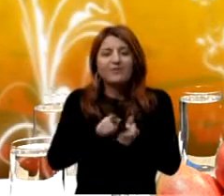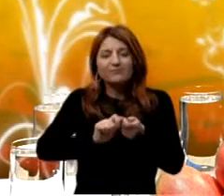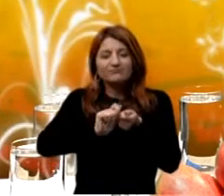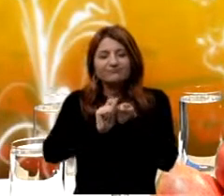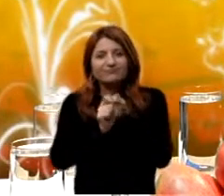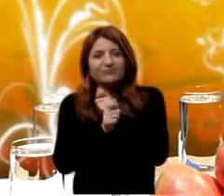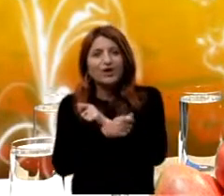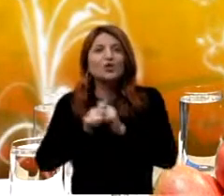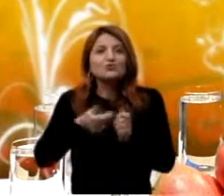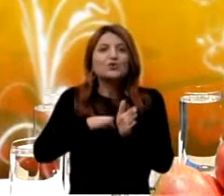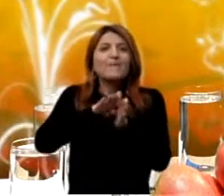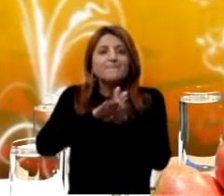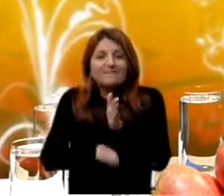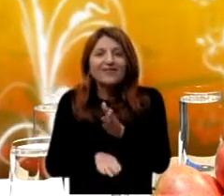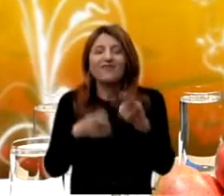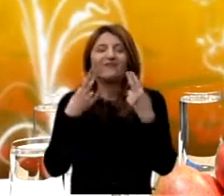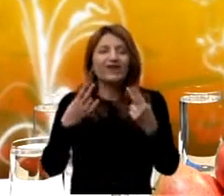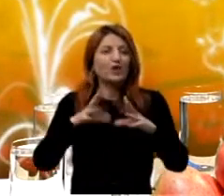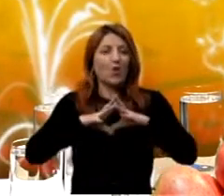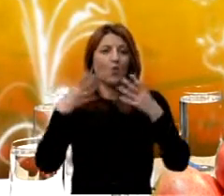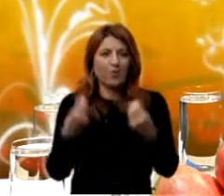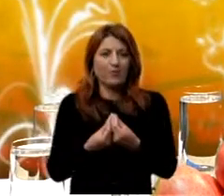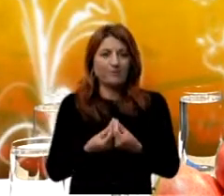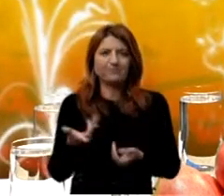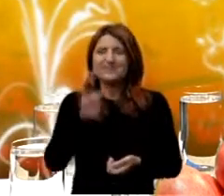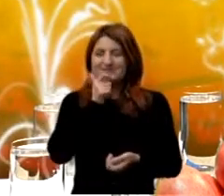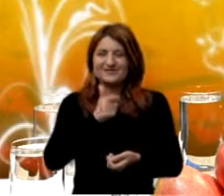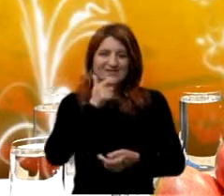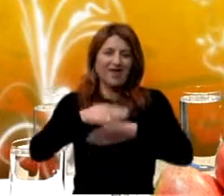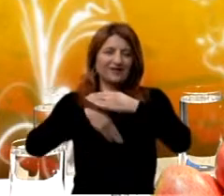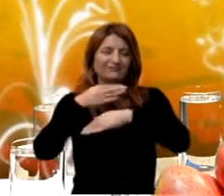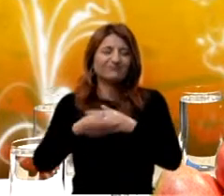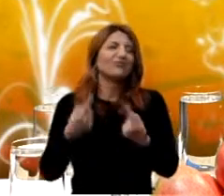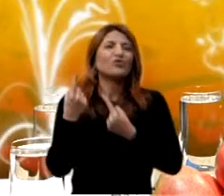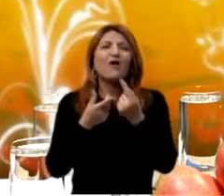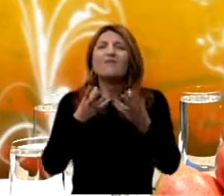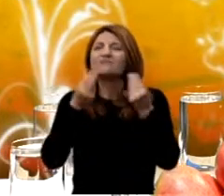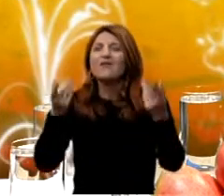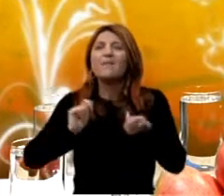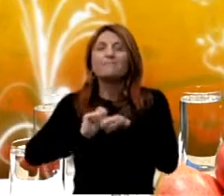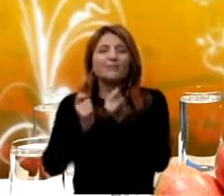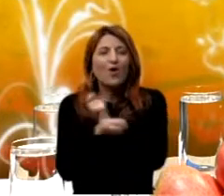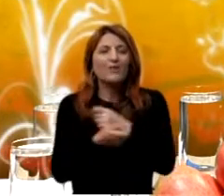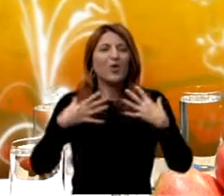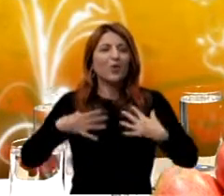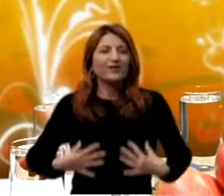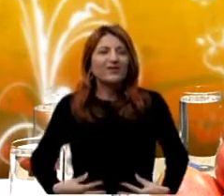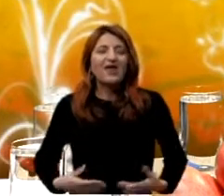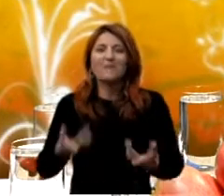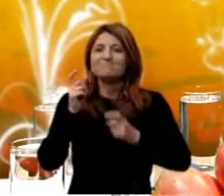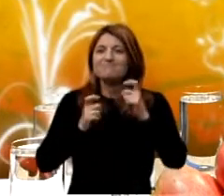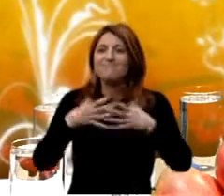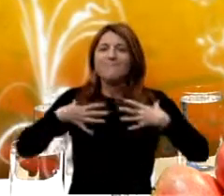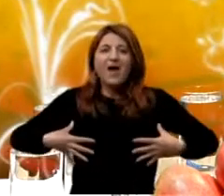postaje manje vrijedno ukupno. Sa starenjem se događaju brojne promjene u tijelu čovjeka, mijenja se njegova masa